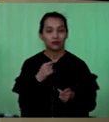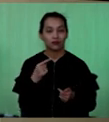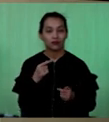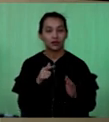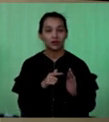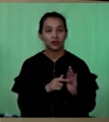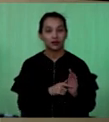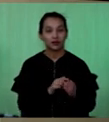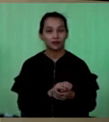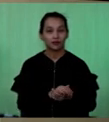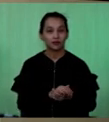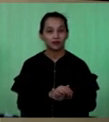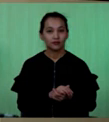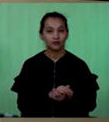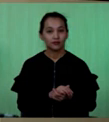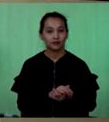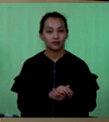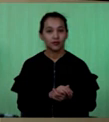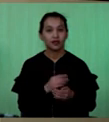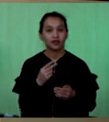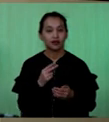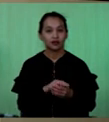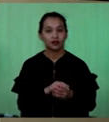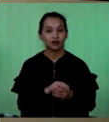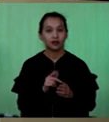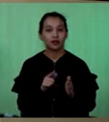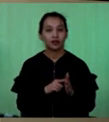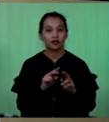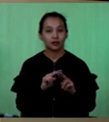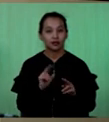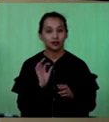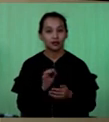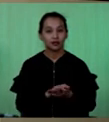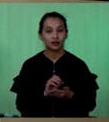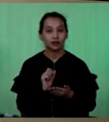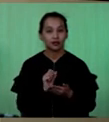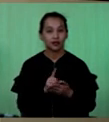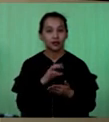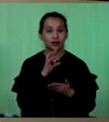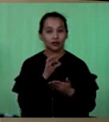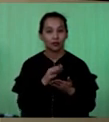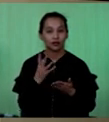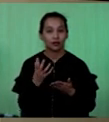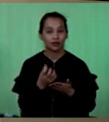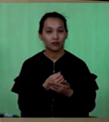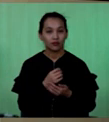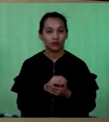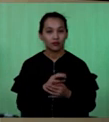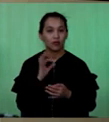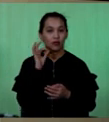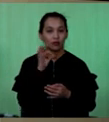kilogramning ayirmasi 7 kilogramga teng. Demak, masalada javob aniq.